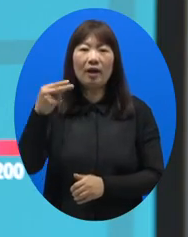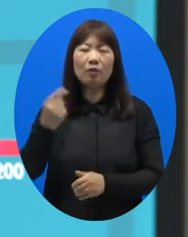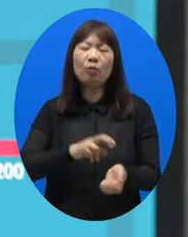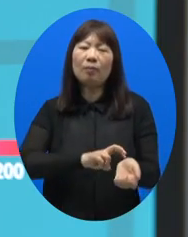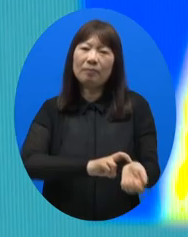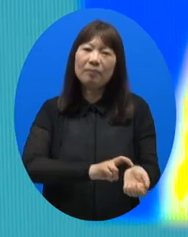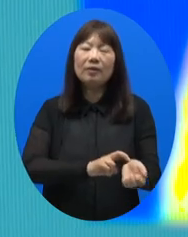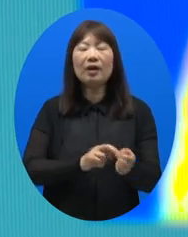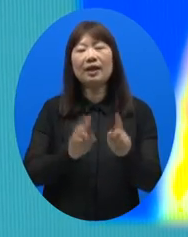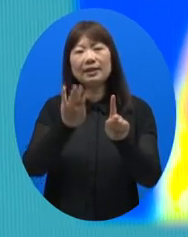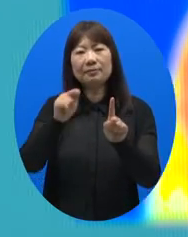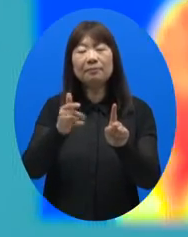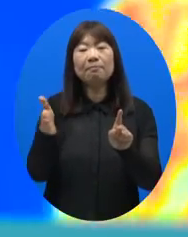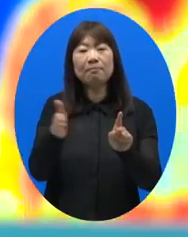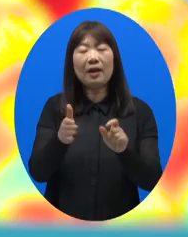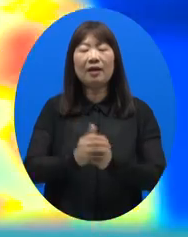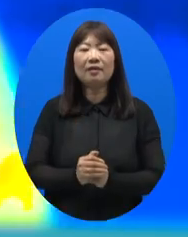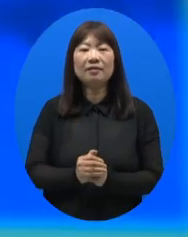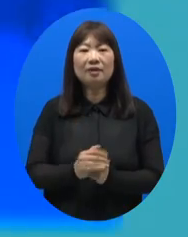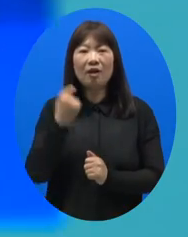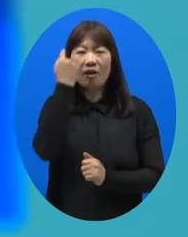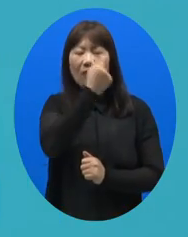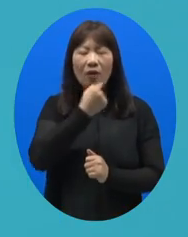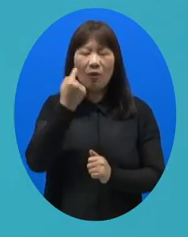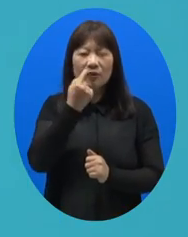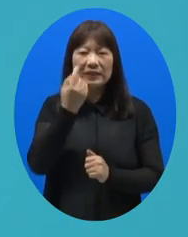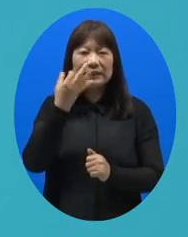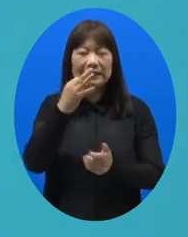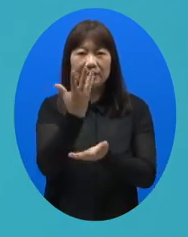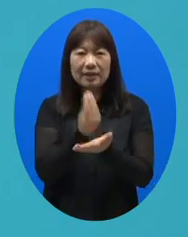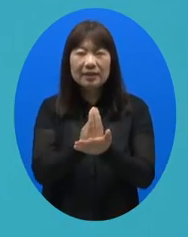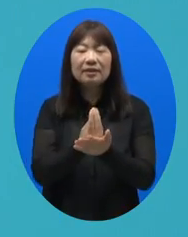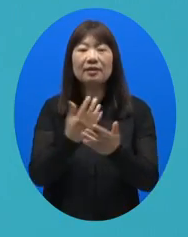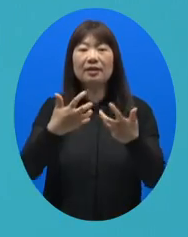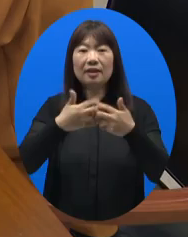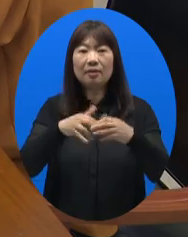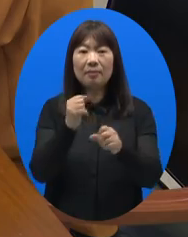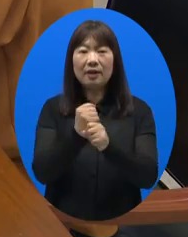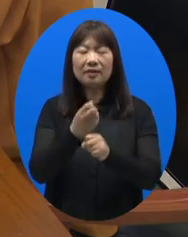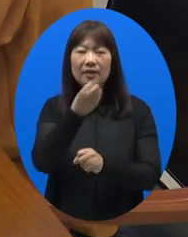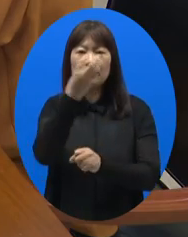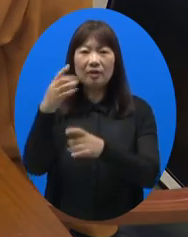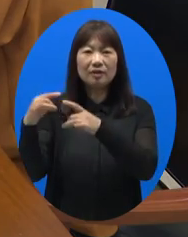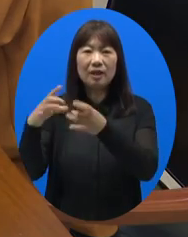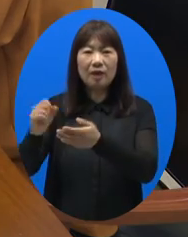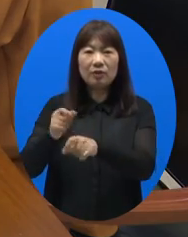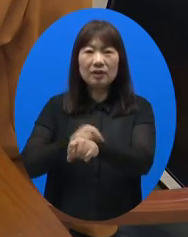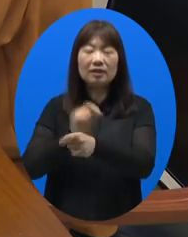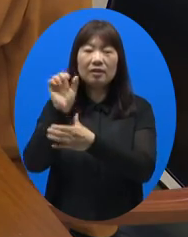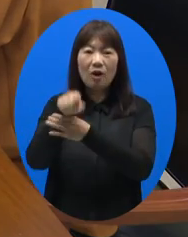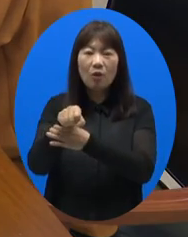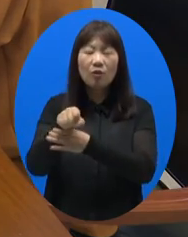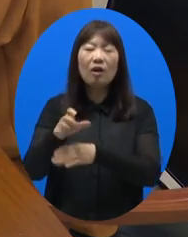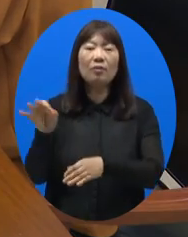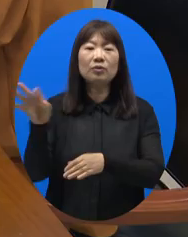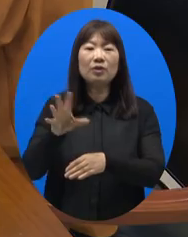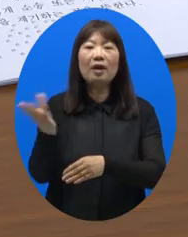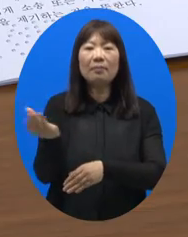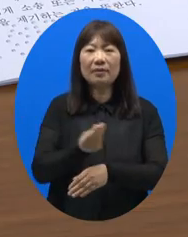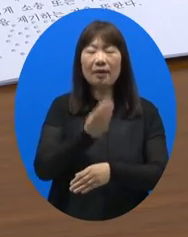않습니다 이 업체가 얼굴 인식 짱지 를 개발할 수 있었던 건 삼성전자가 보유한 특허 릴 무상으로 양도받은